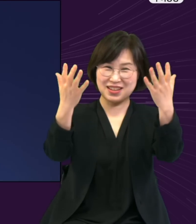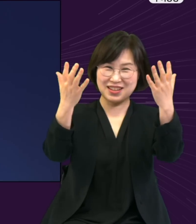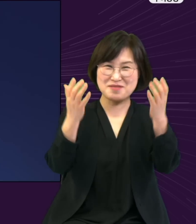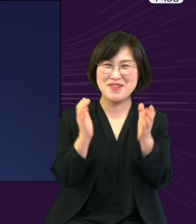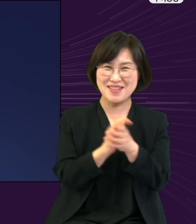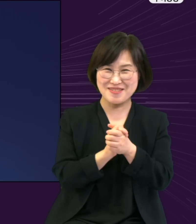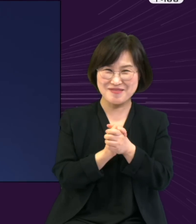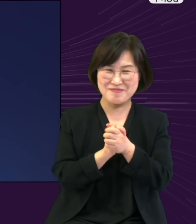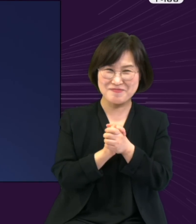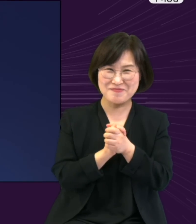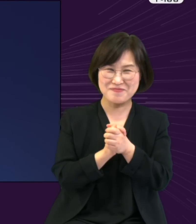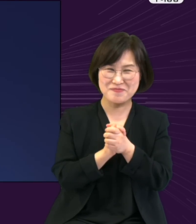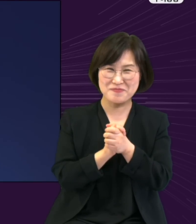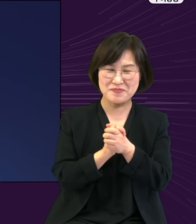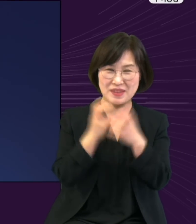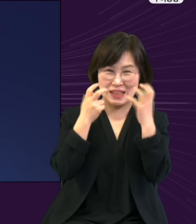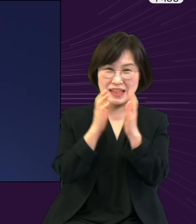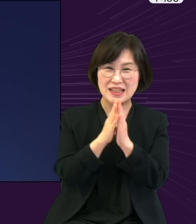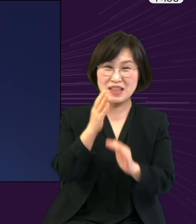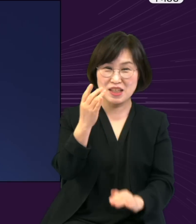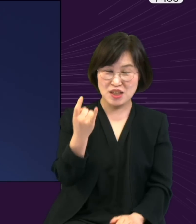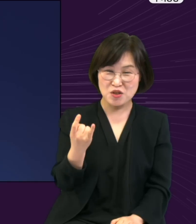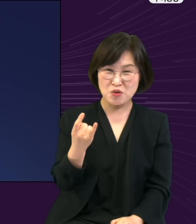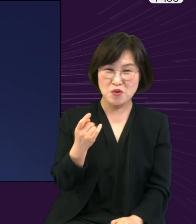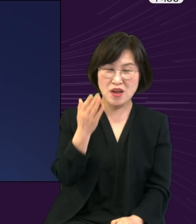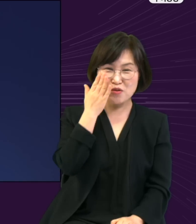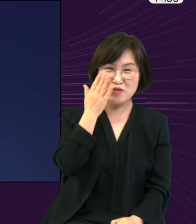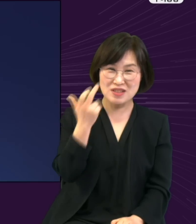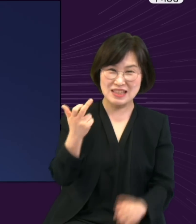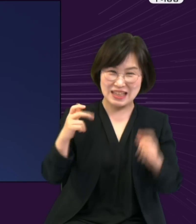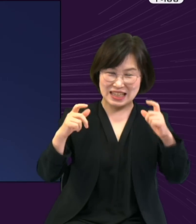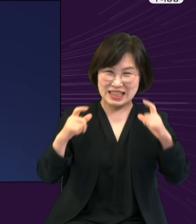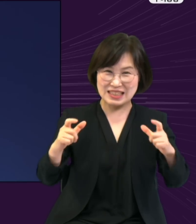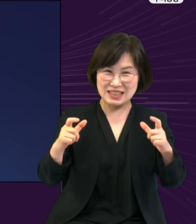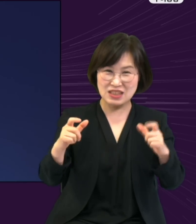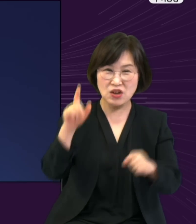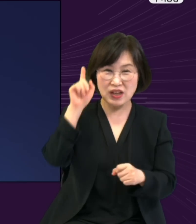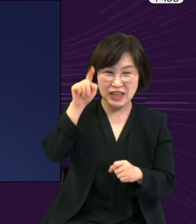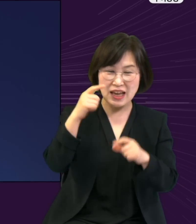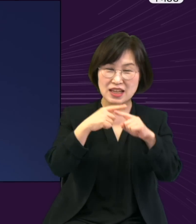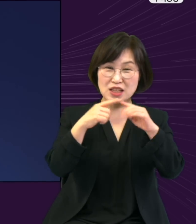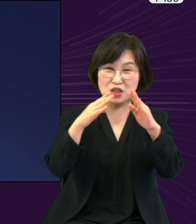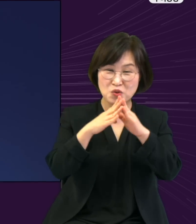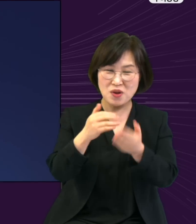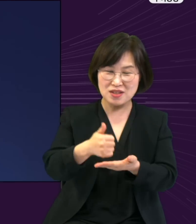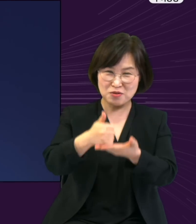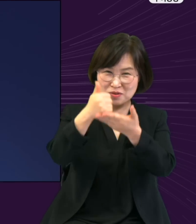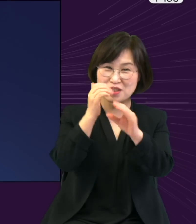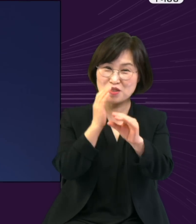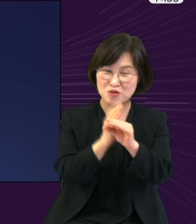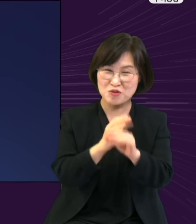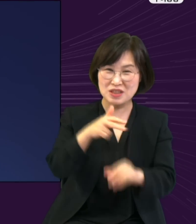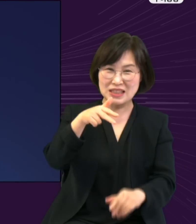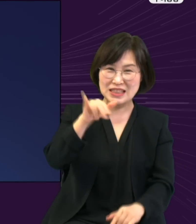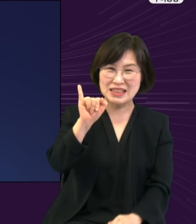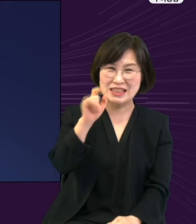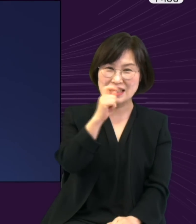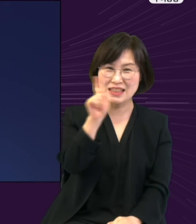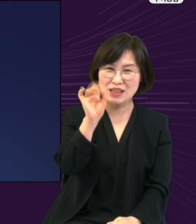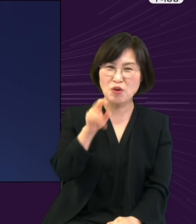예, 저는 다니엘 기도회 울산 지역 내일교회를 섬기고 있는 지광선 목사입니다.